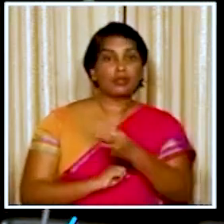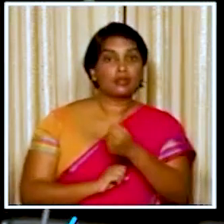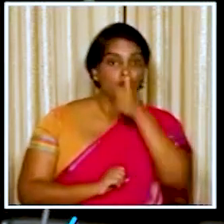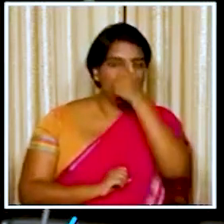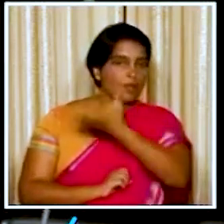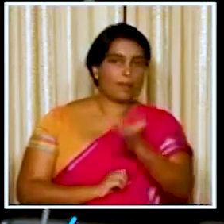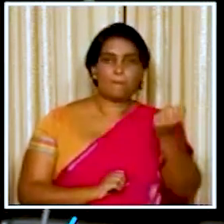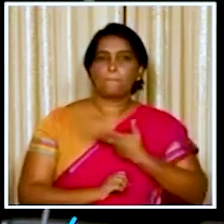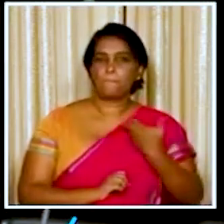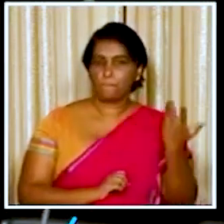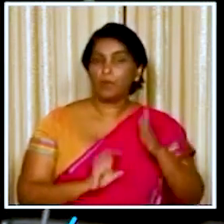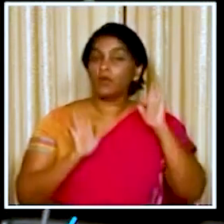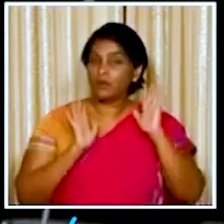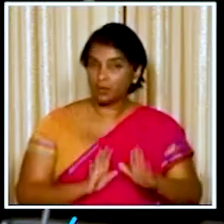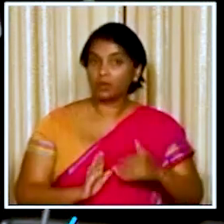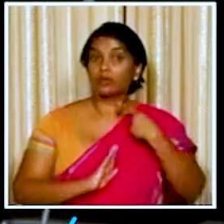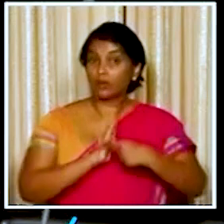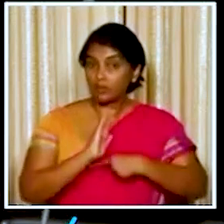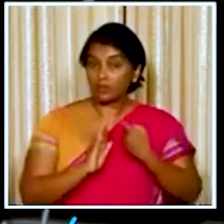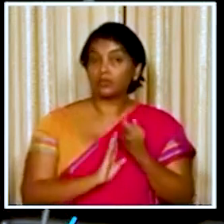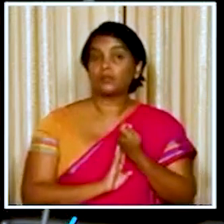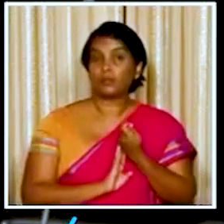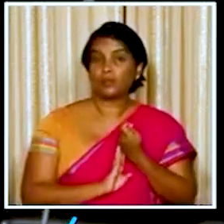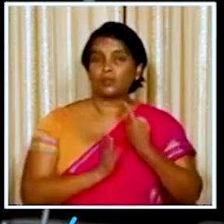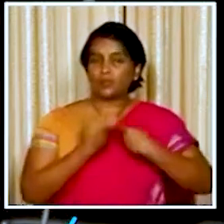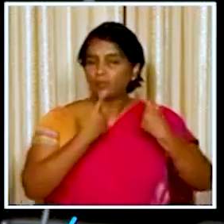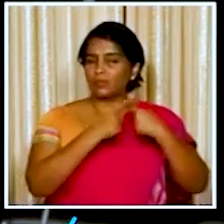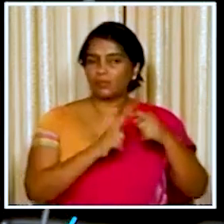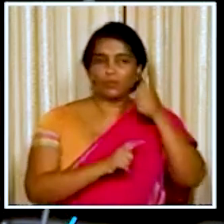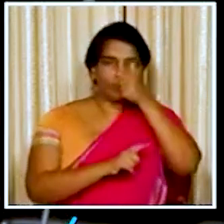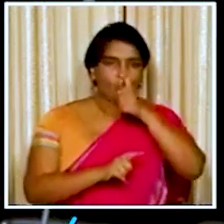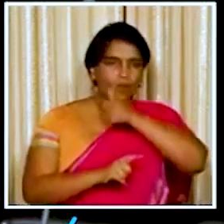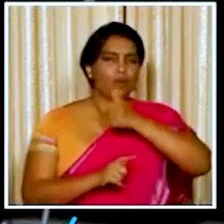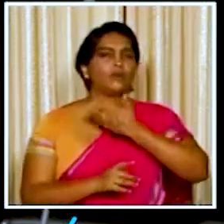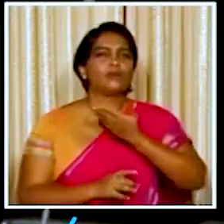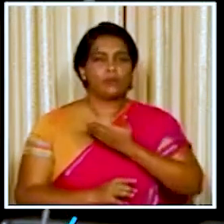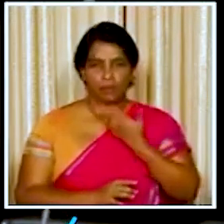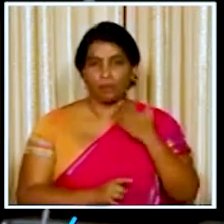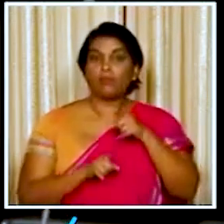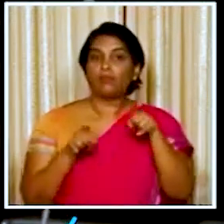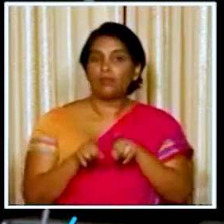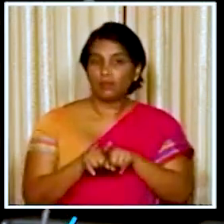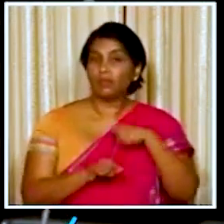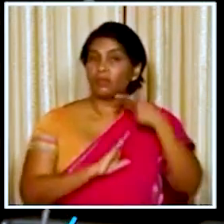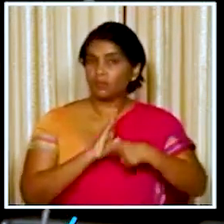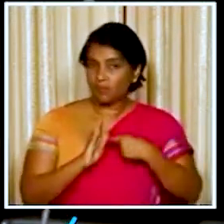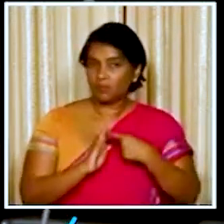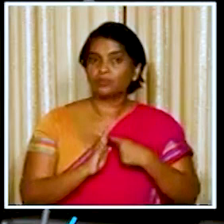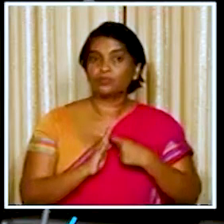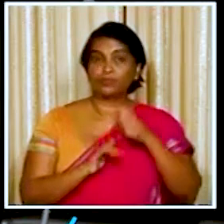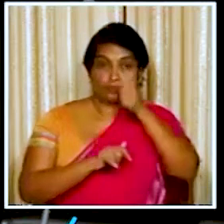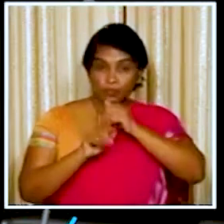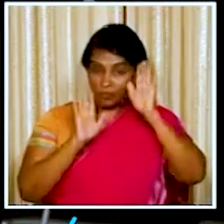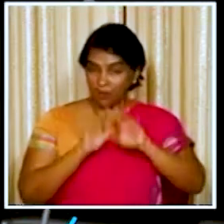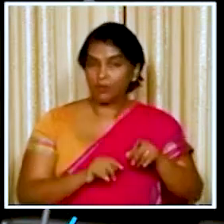කාටවත් හොරකම් කරන්න බෑ. හැබැයි රටේ වත්කම් විවිධ විවිධ විදියට මිනිස්සුන්ට වංචා කරන්න පුළුවන්. එතකොට රටේ වත්කම් වංචා